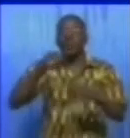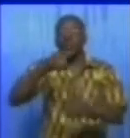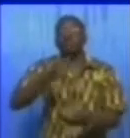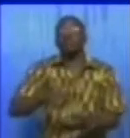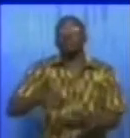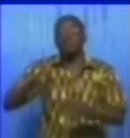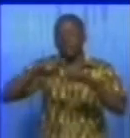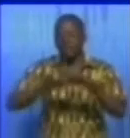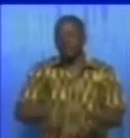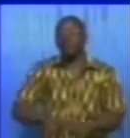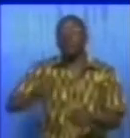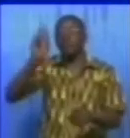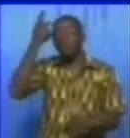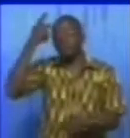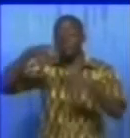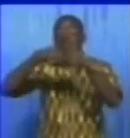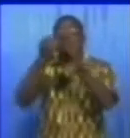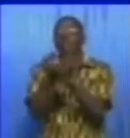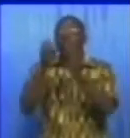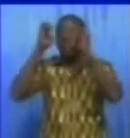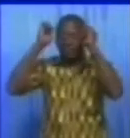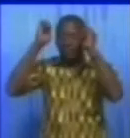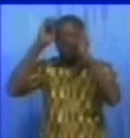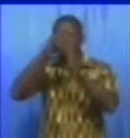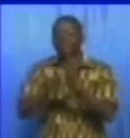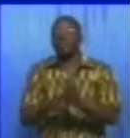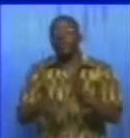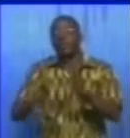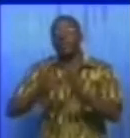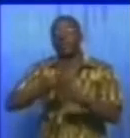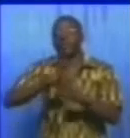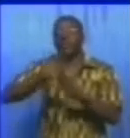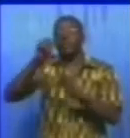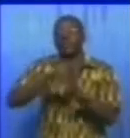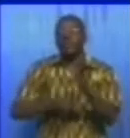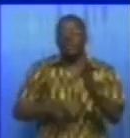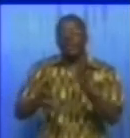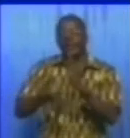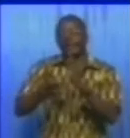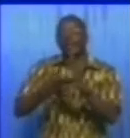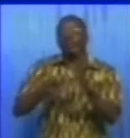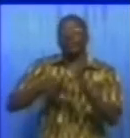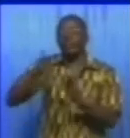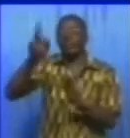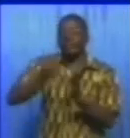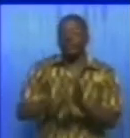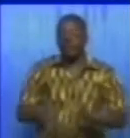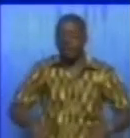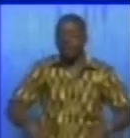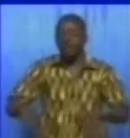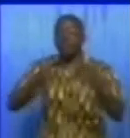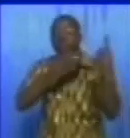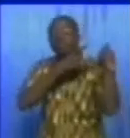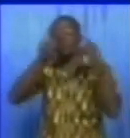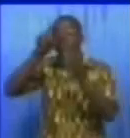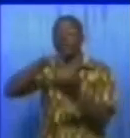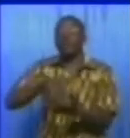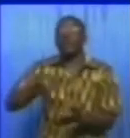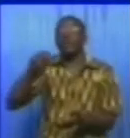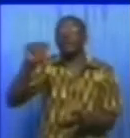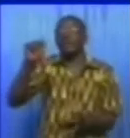la politique sectorielle d'enseignement et de formation technique et professionnelle est en route depuis mai